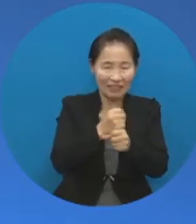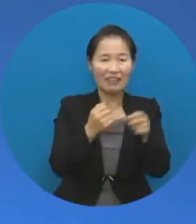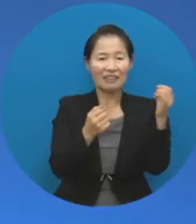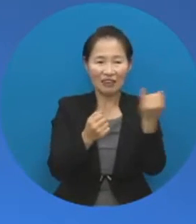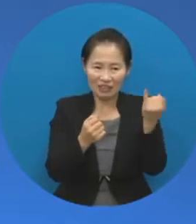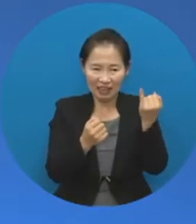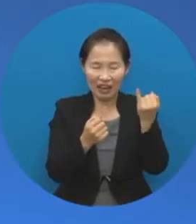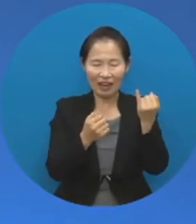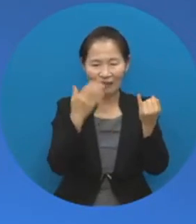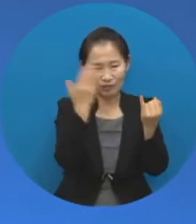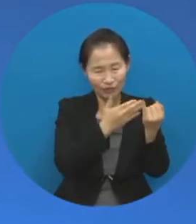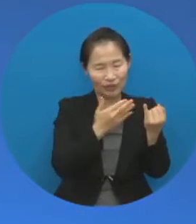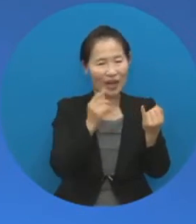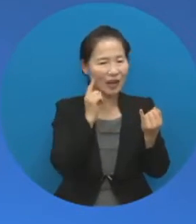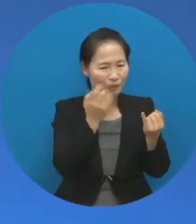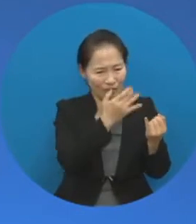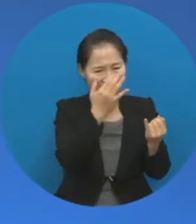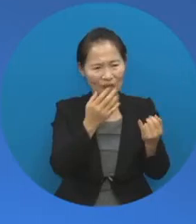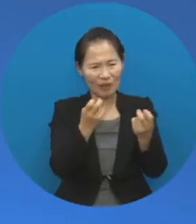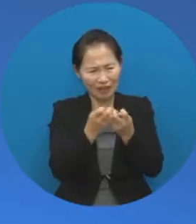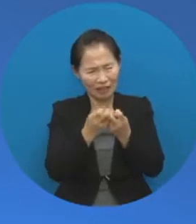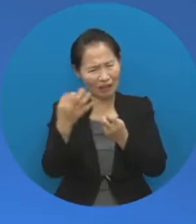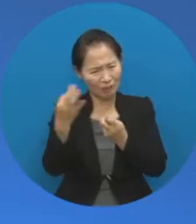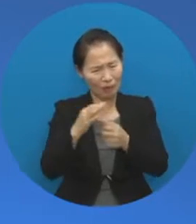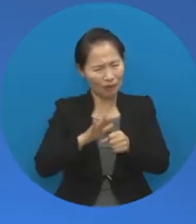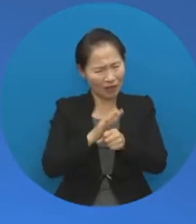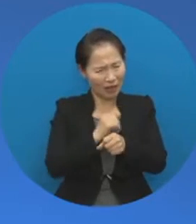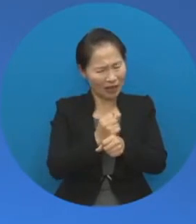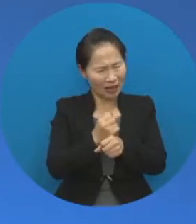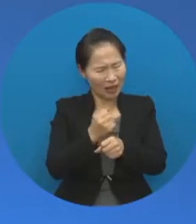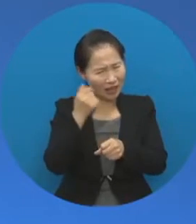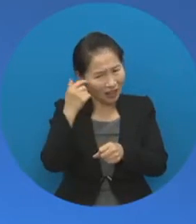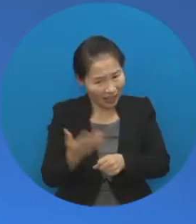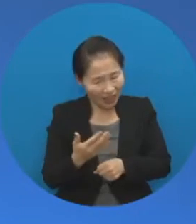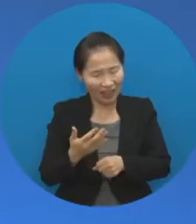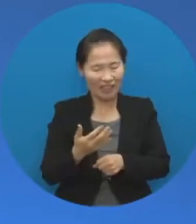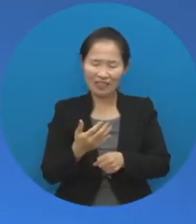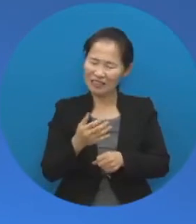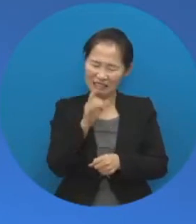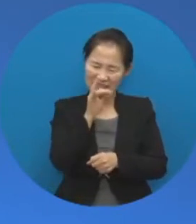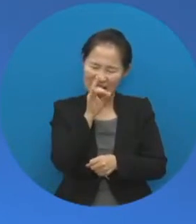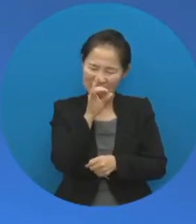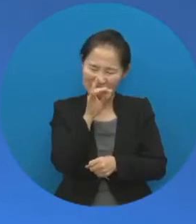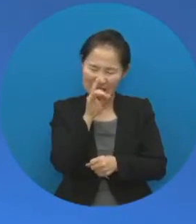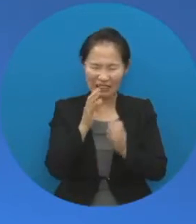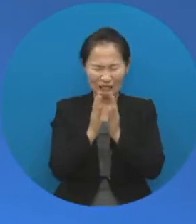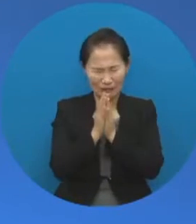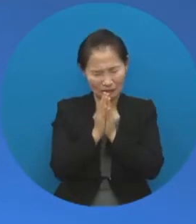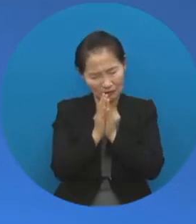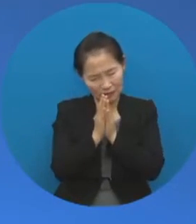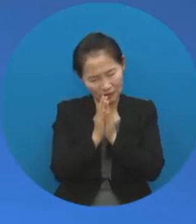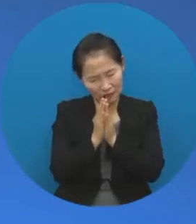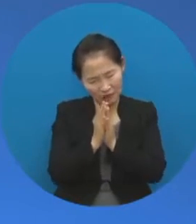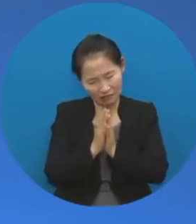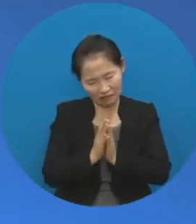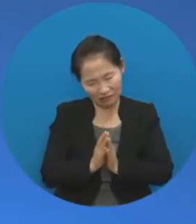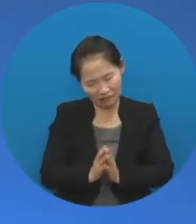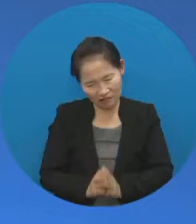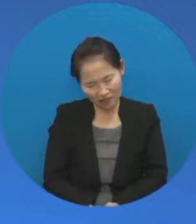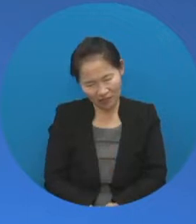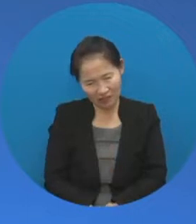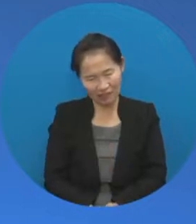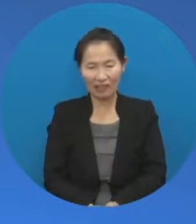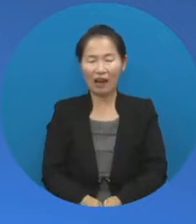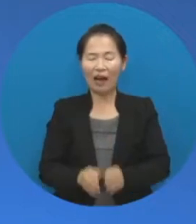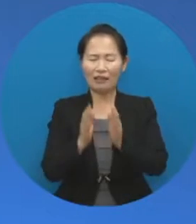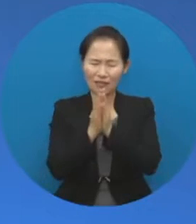있을까? 그래서 이제 안 될 것 같은 거예요. 그래서 이제 기도조차 사실 잘 안 나왔었어요. 그래서 이제 기도를 이렇게 하긴